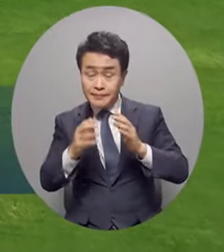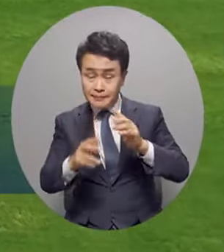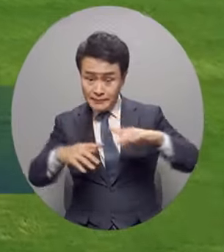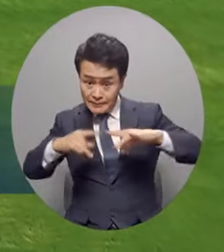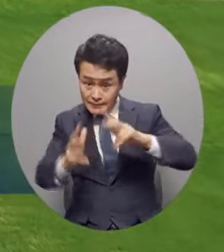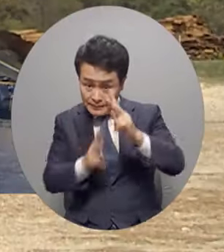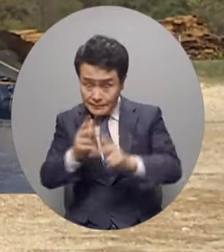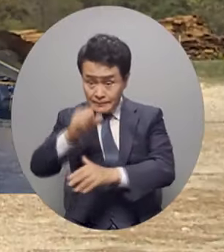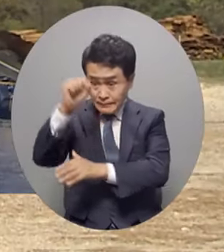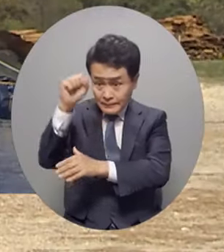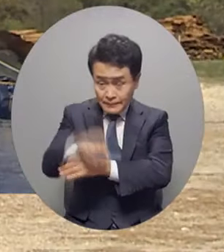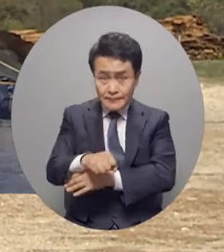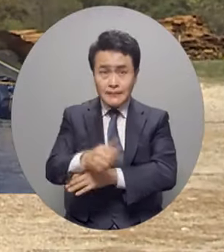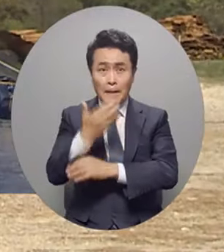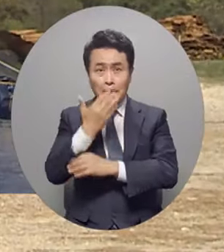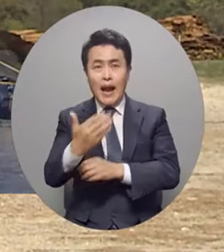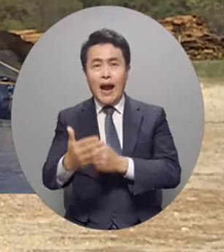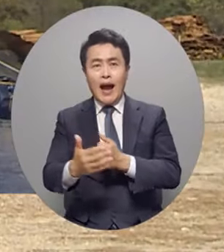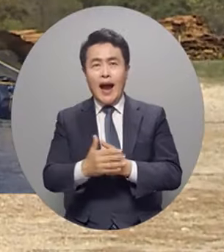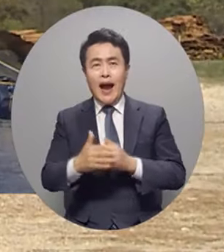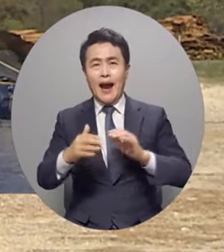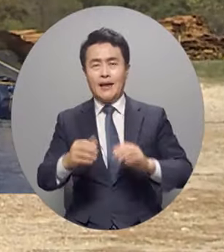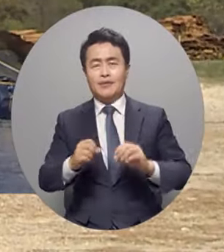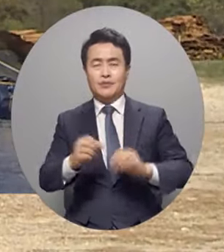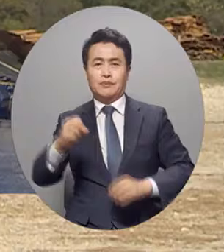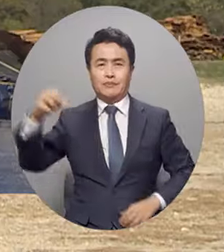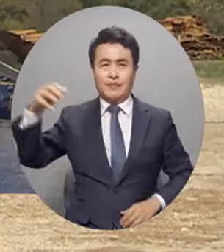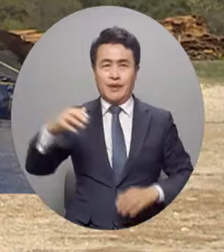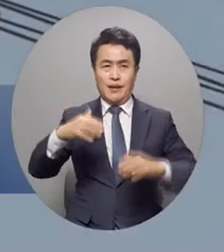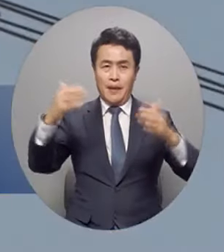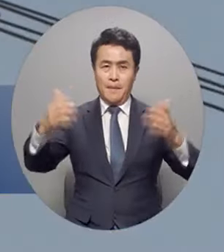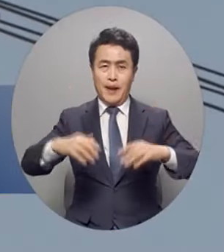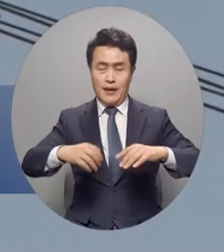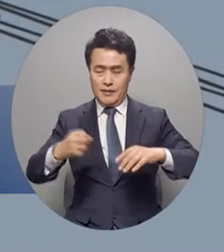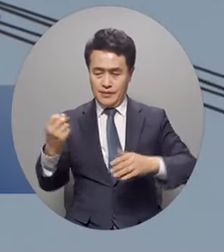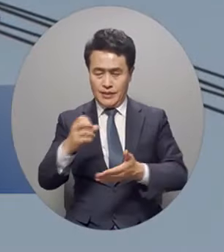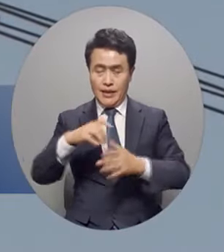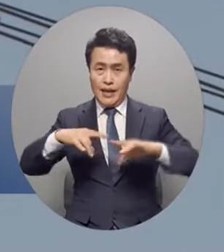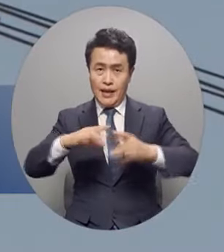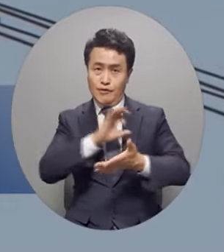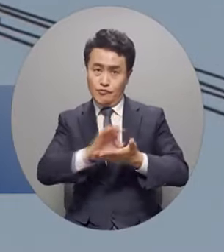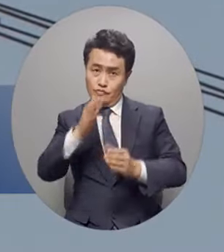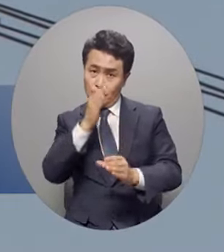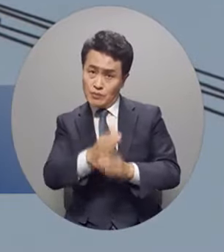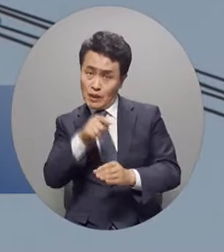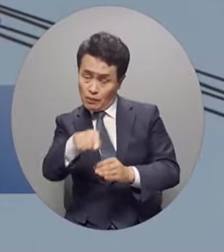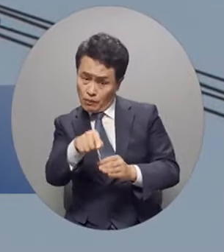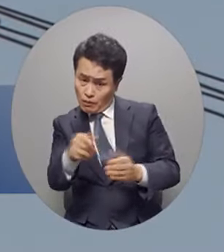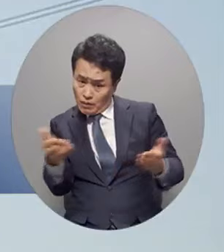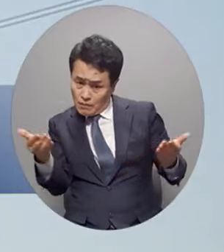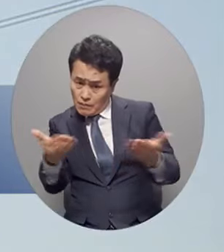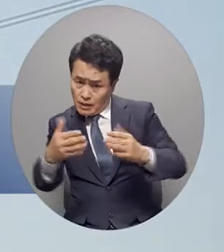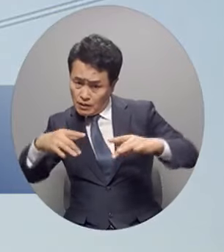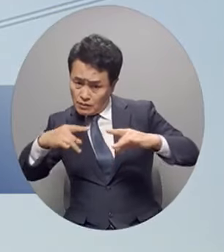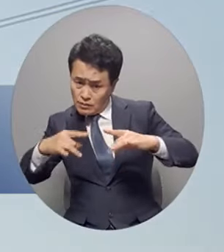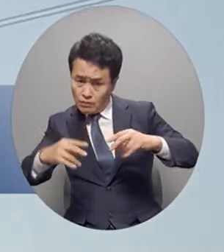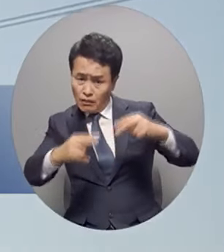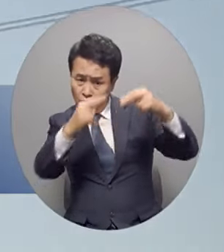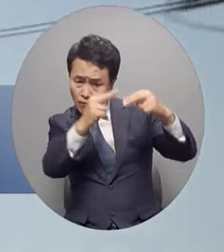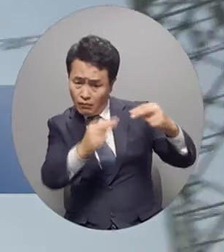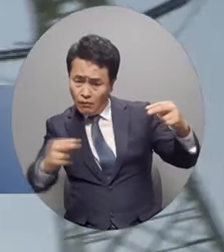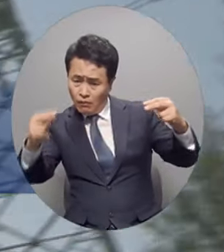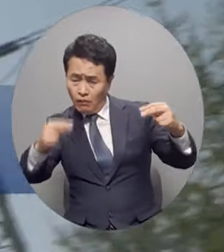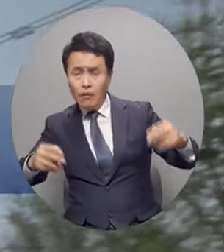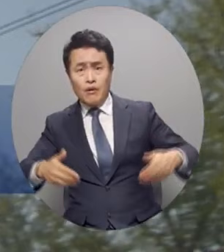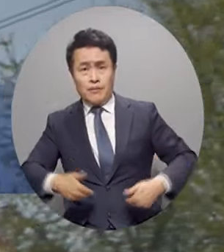받는 것이 주로 이제 태양광이나 풍력 같은 재생에너지 중심으로 이루어져 있어서 거기에 맞춰서 전력망 건설이 진행이